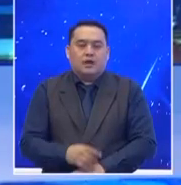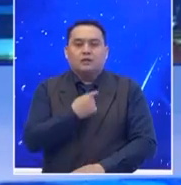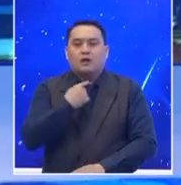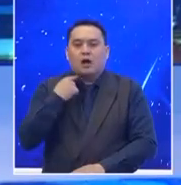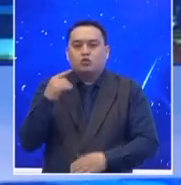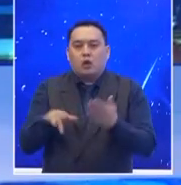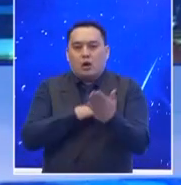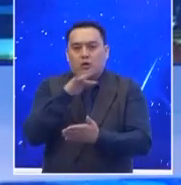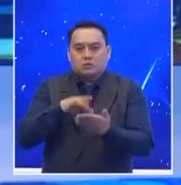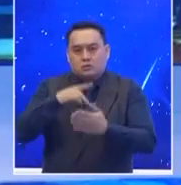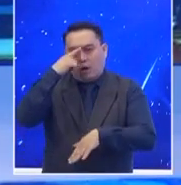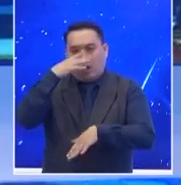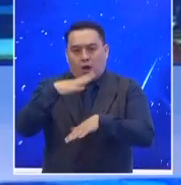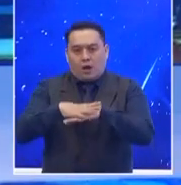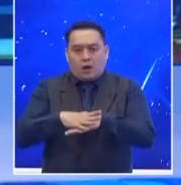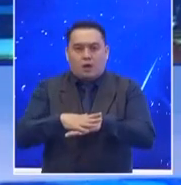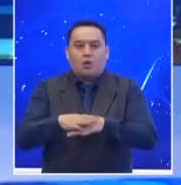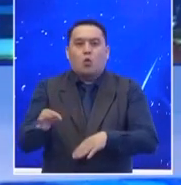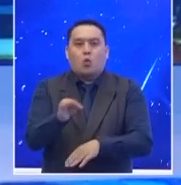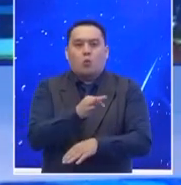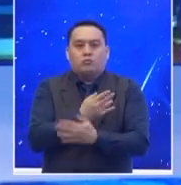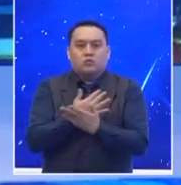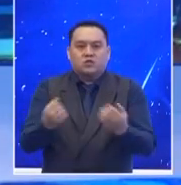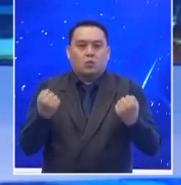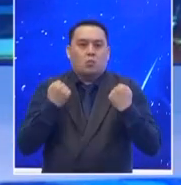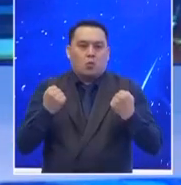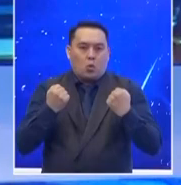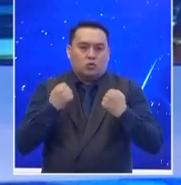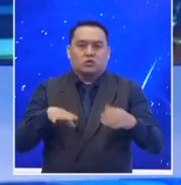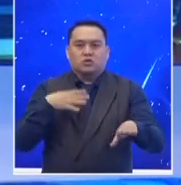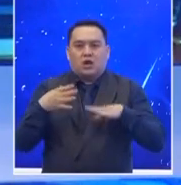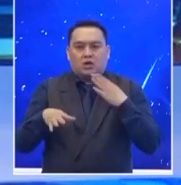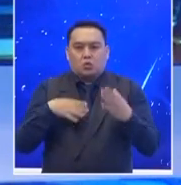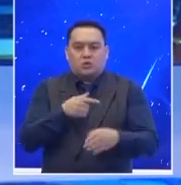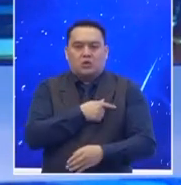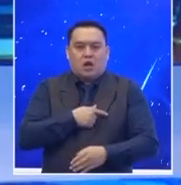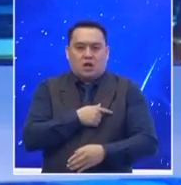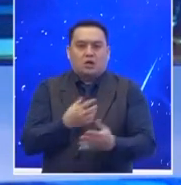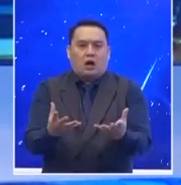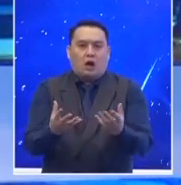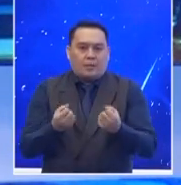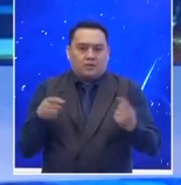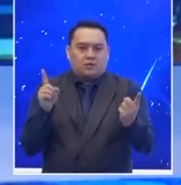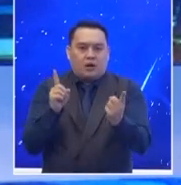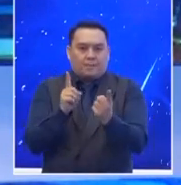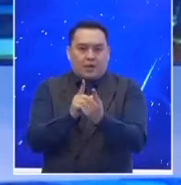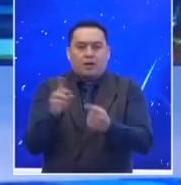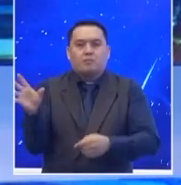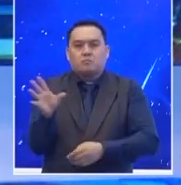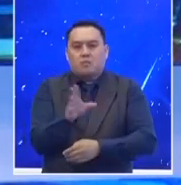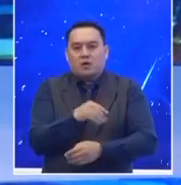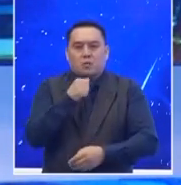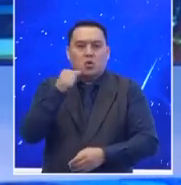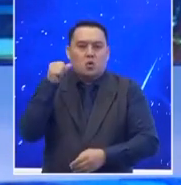Талдықорған қаласының әкімі Ғалымжан Әбдірайымов облыстың бірқатар спортшылары мен жаттықтырушыларын қабылдады. Кездесуге келген саңлақтардың барлығы